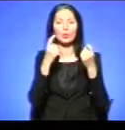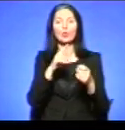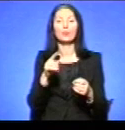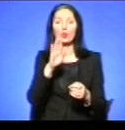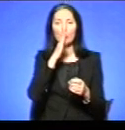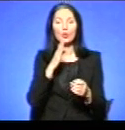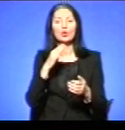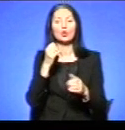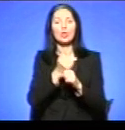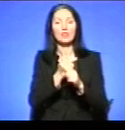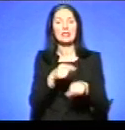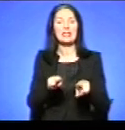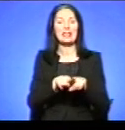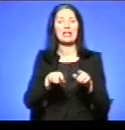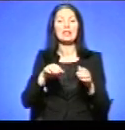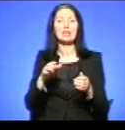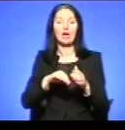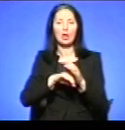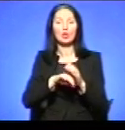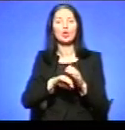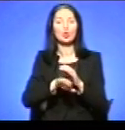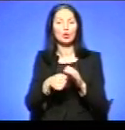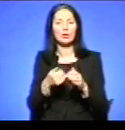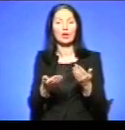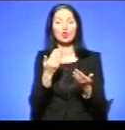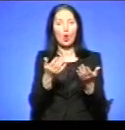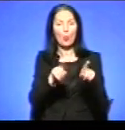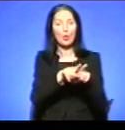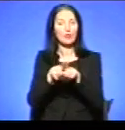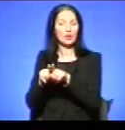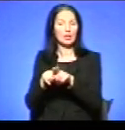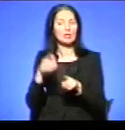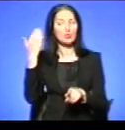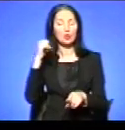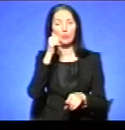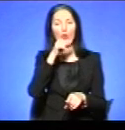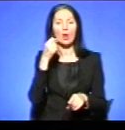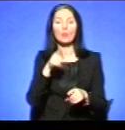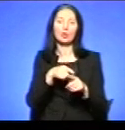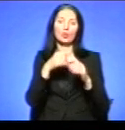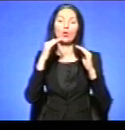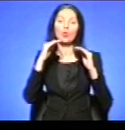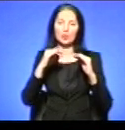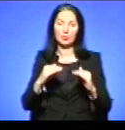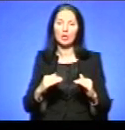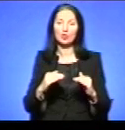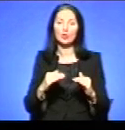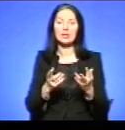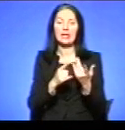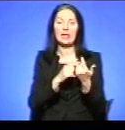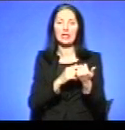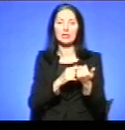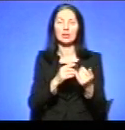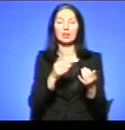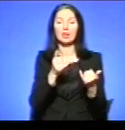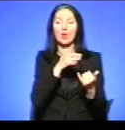цих злочинів. Якщо прийнято з тенденцією минулих років, то зазначаємо, що тенденція спадає. На поточний період